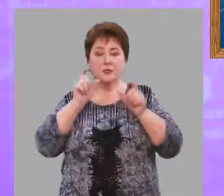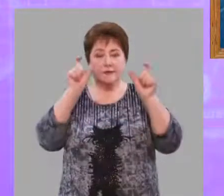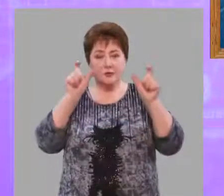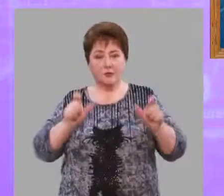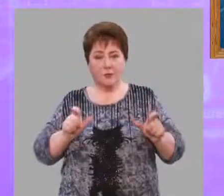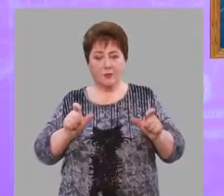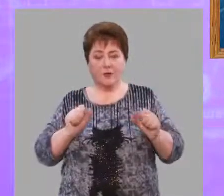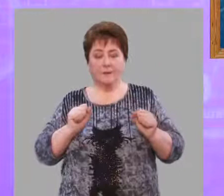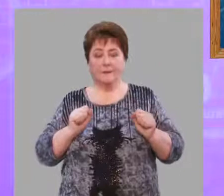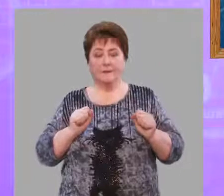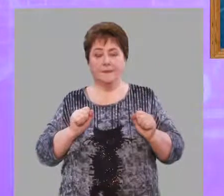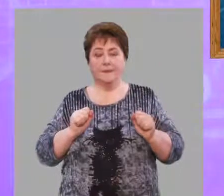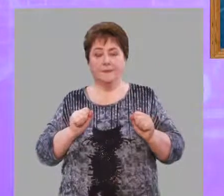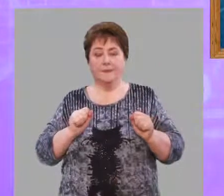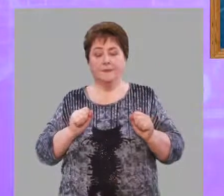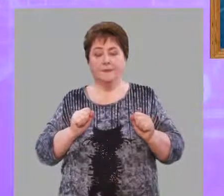столбика.